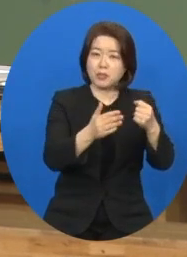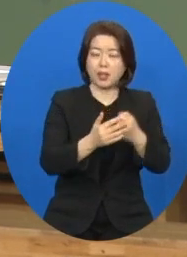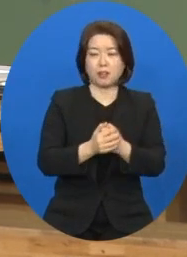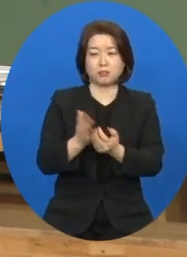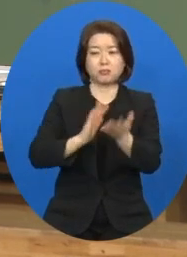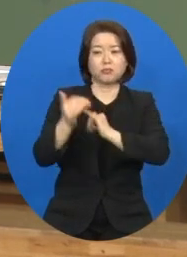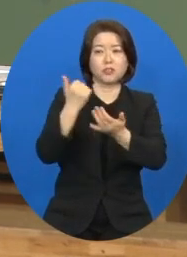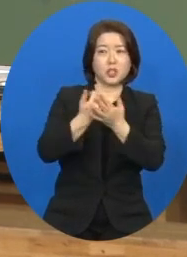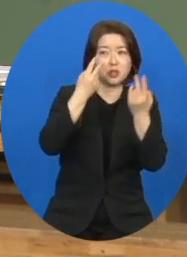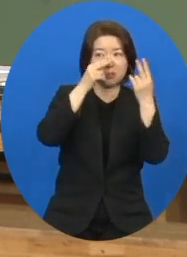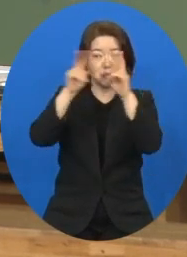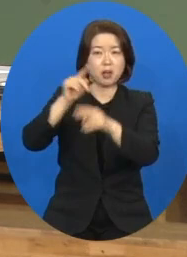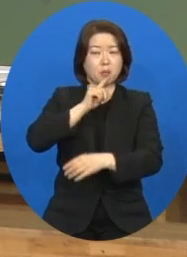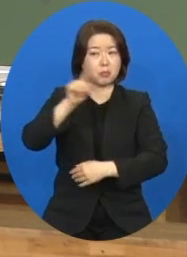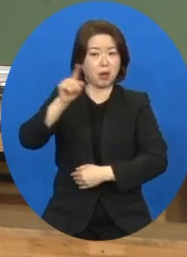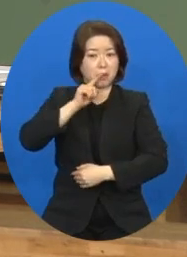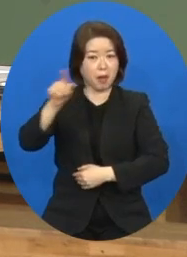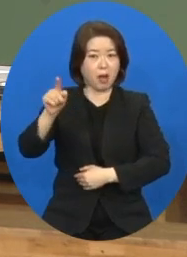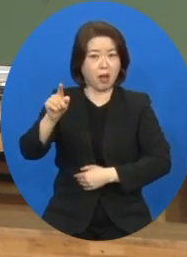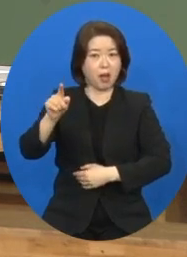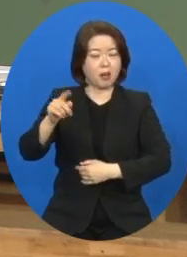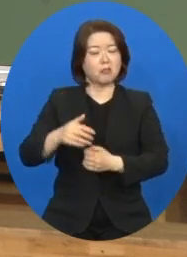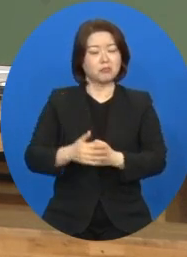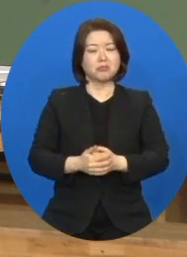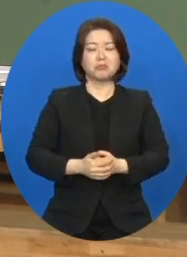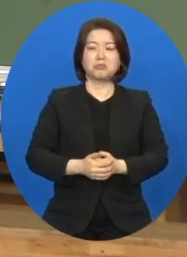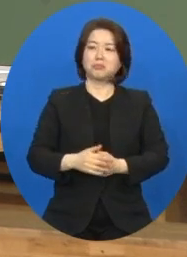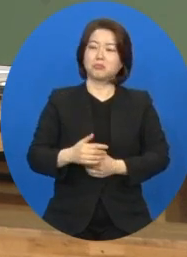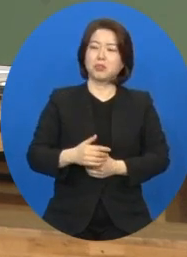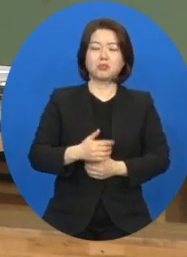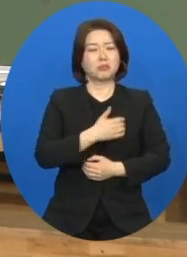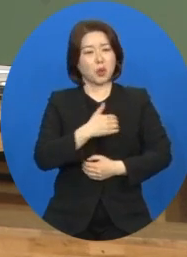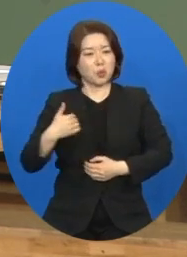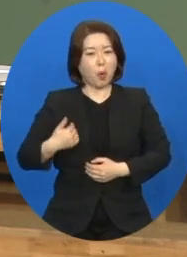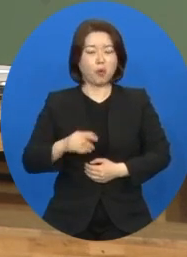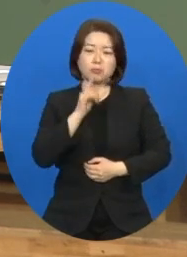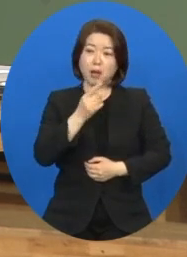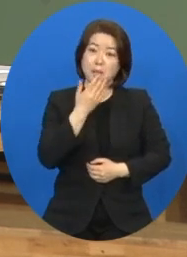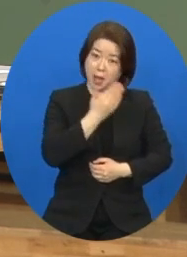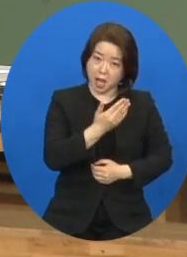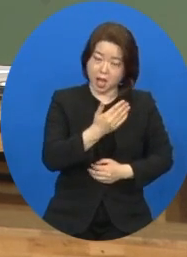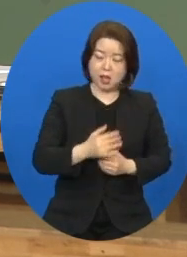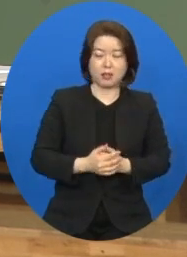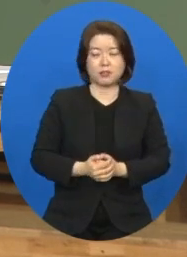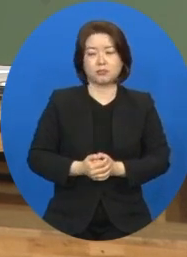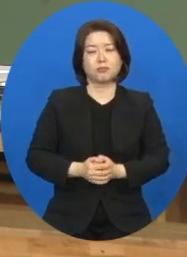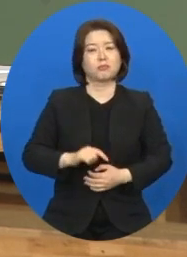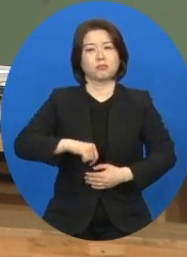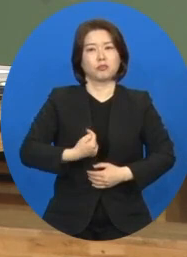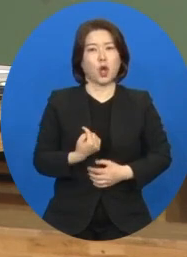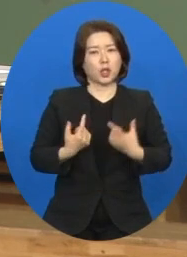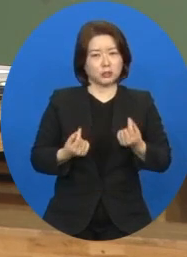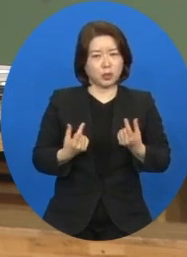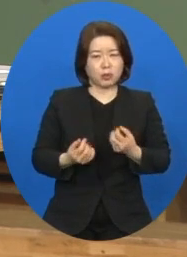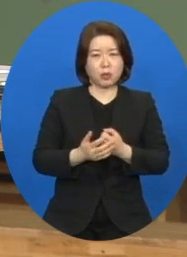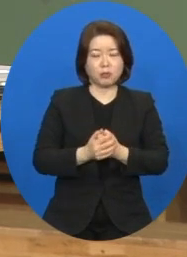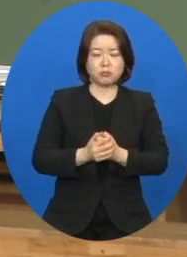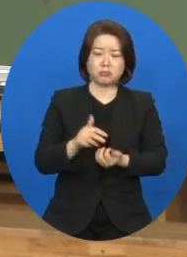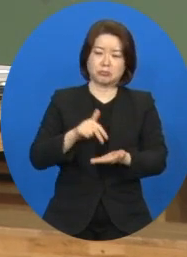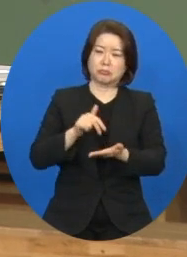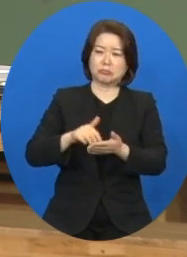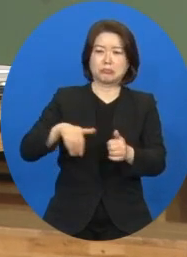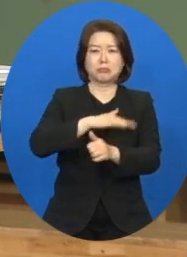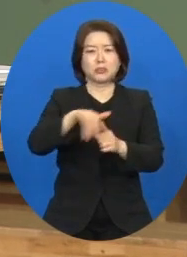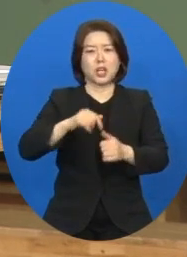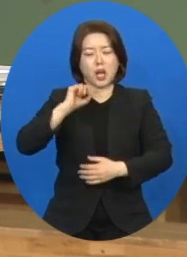예수님 바라보라 뭐 이런 좀 한가한 말도 하지만, 자기처럼 정말 형편이 어렵고